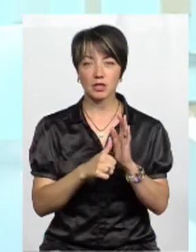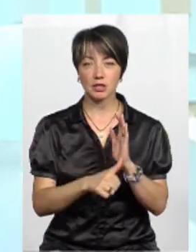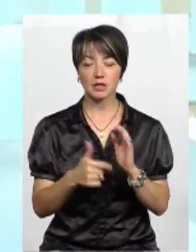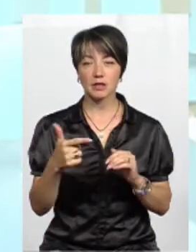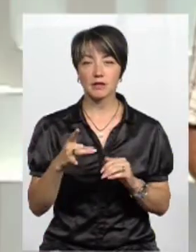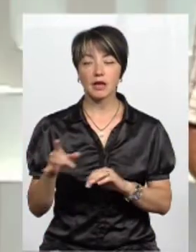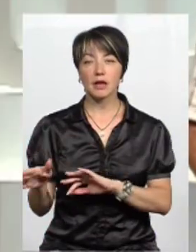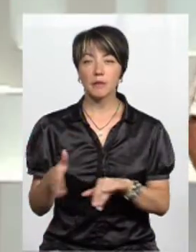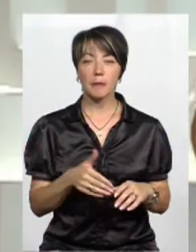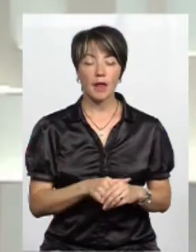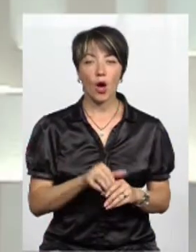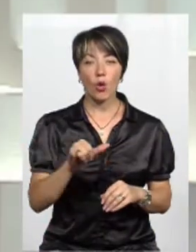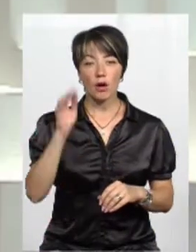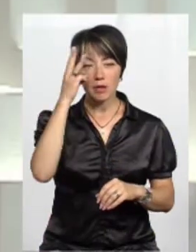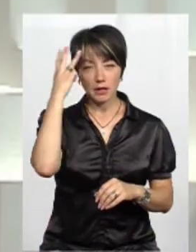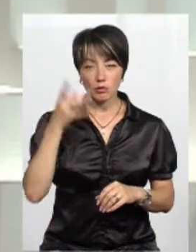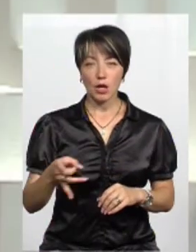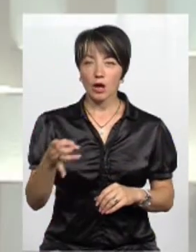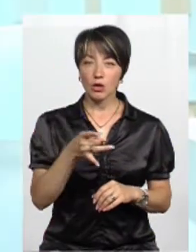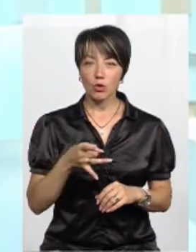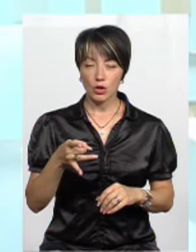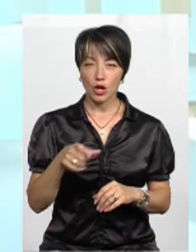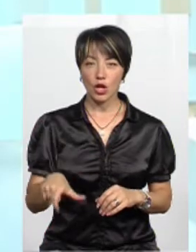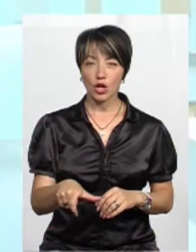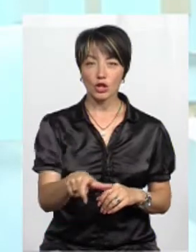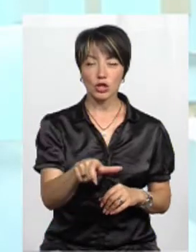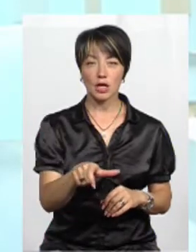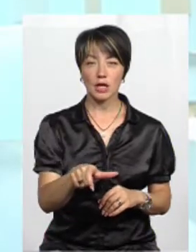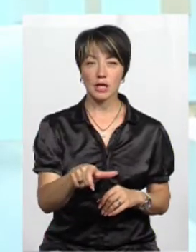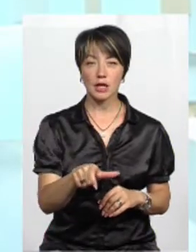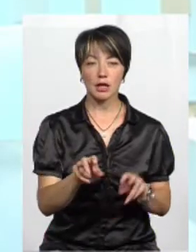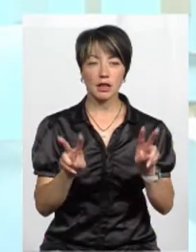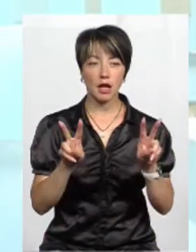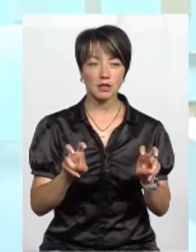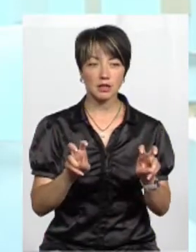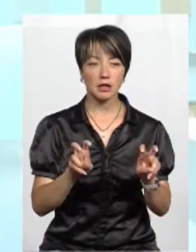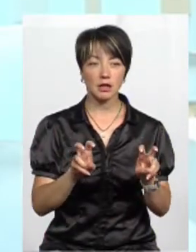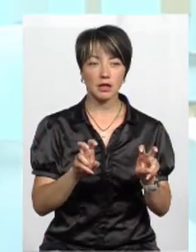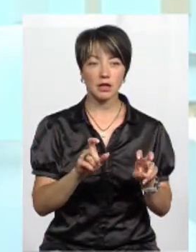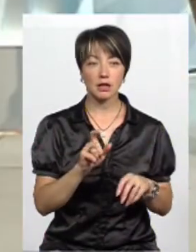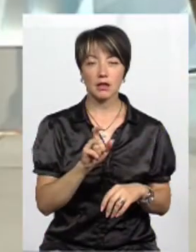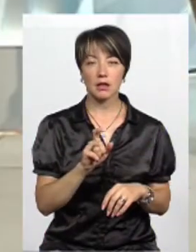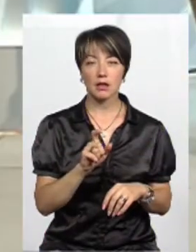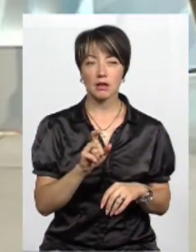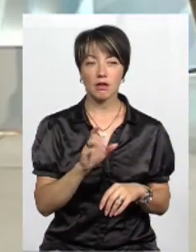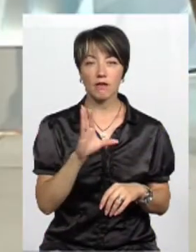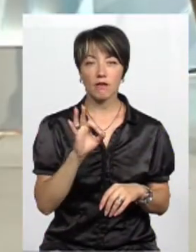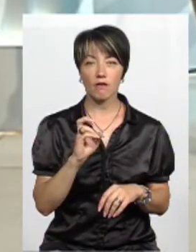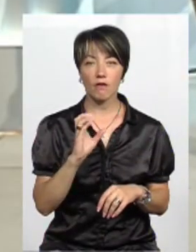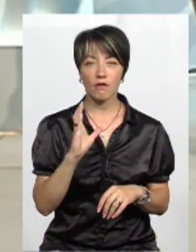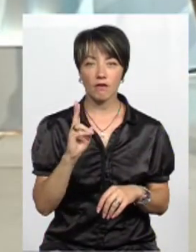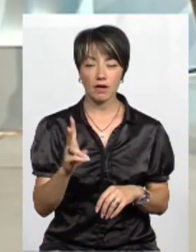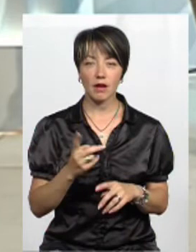60. У Хмельницькому районі протікає річка із назвою Хижака. Це яка? Річка Вовк.